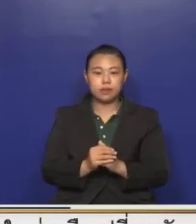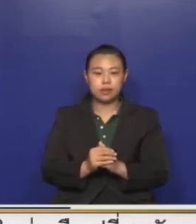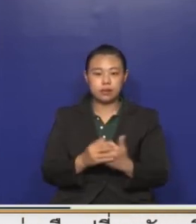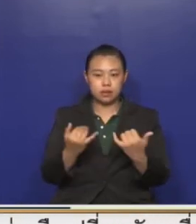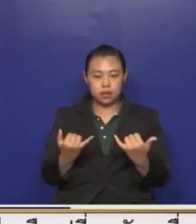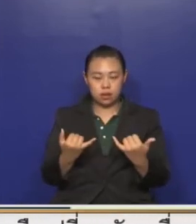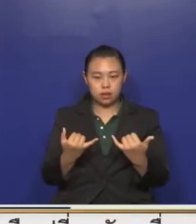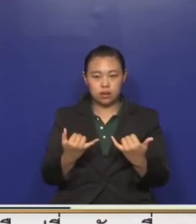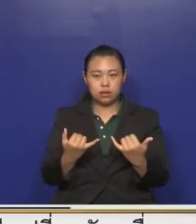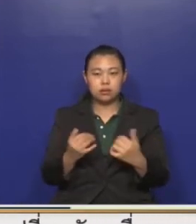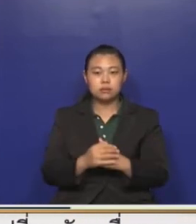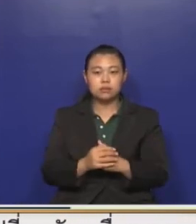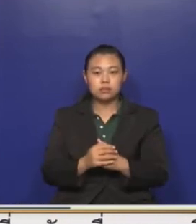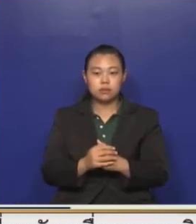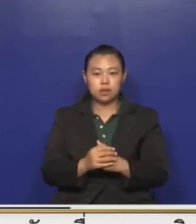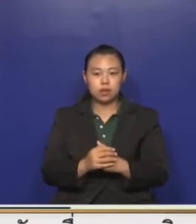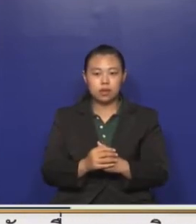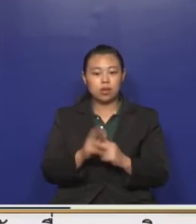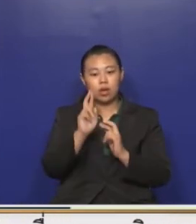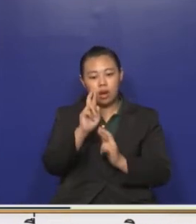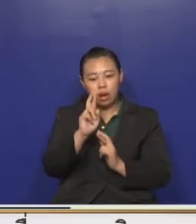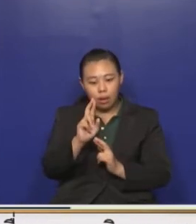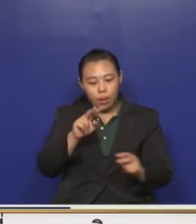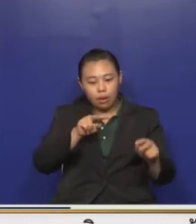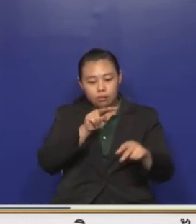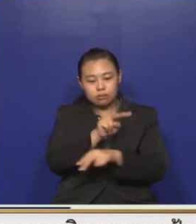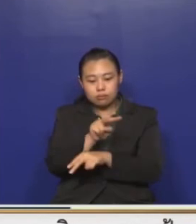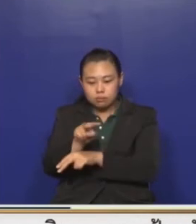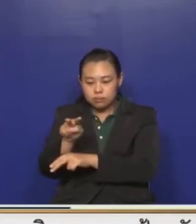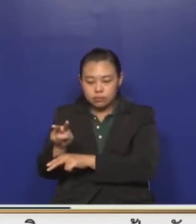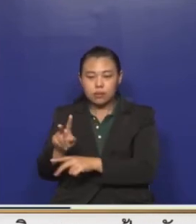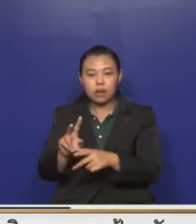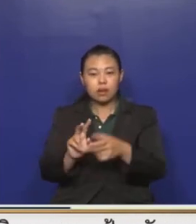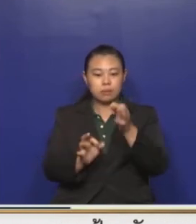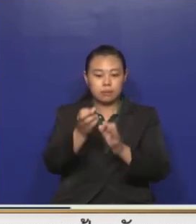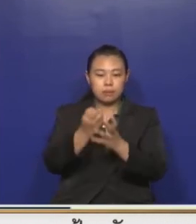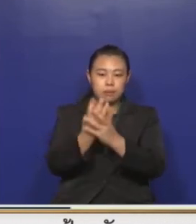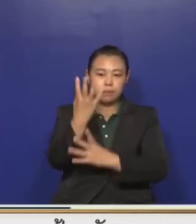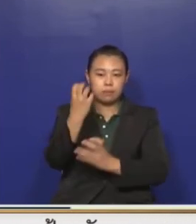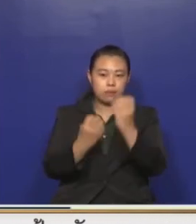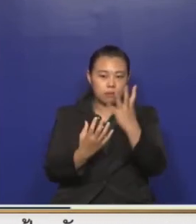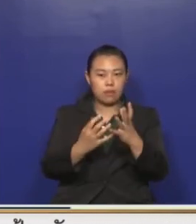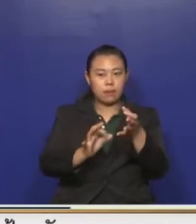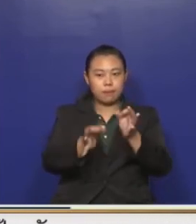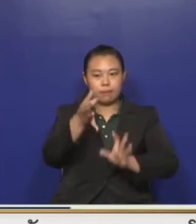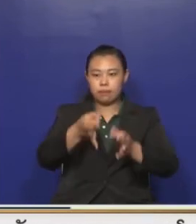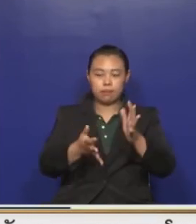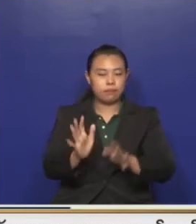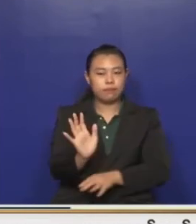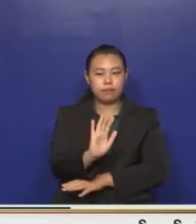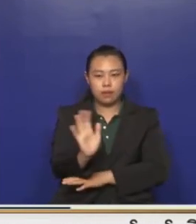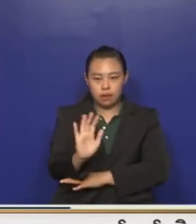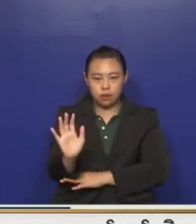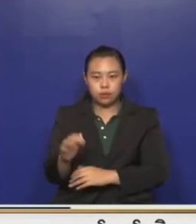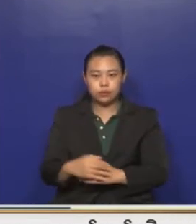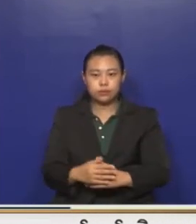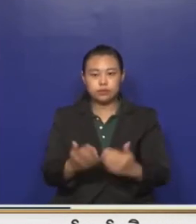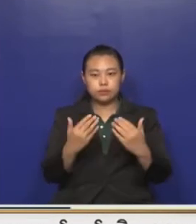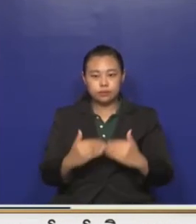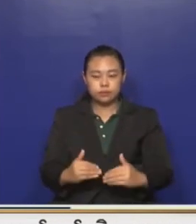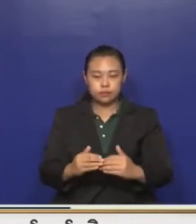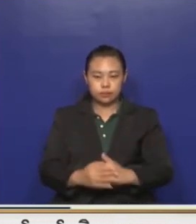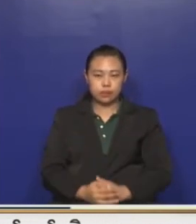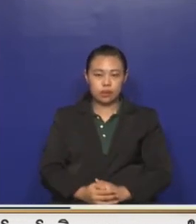เวลาอพอสมควรที่จะต้องเฝาระวงไมใหมการ เพาในพื้นที่ป่าต่มาพื้นที่ของการทำการเกษษครั